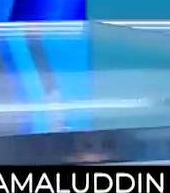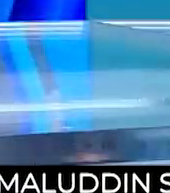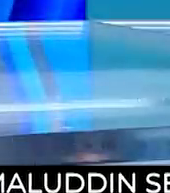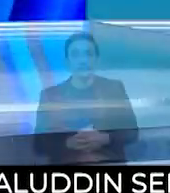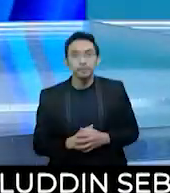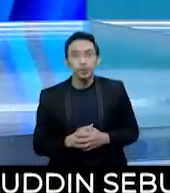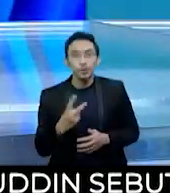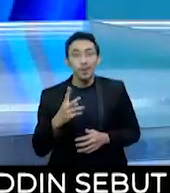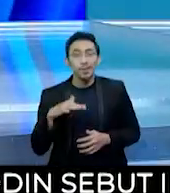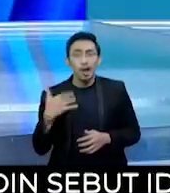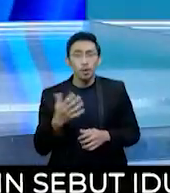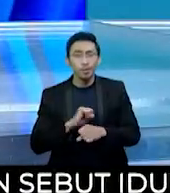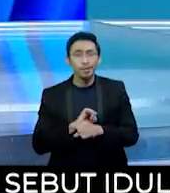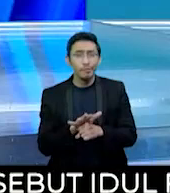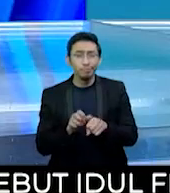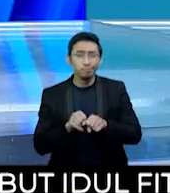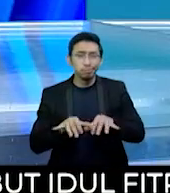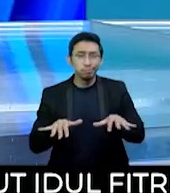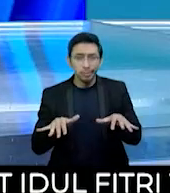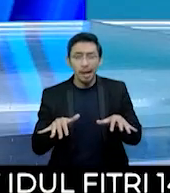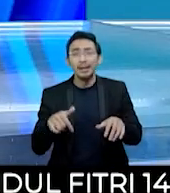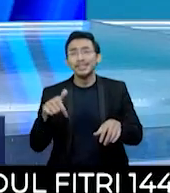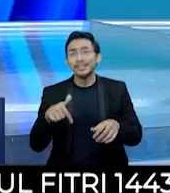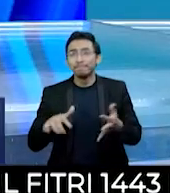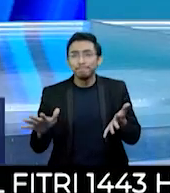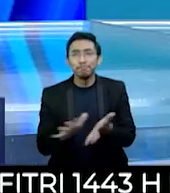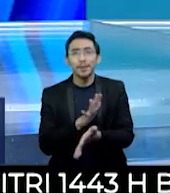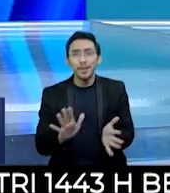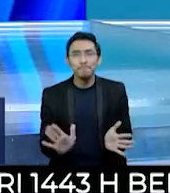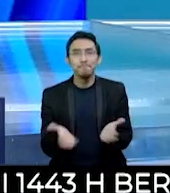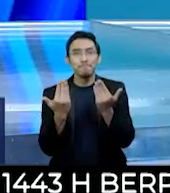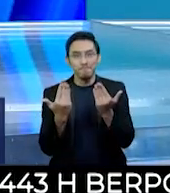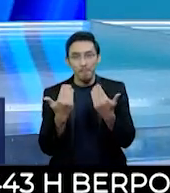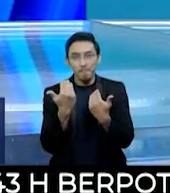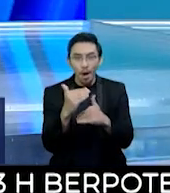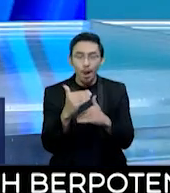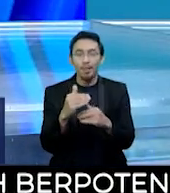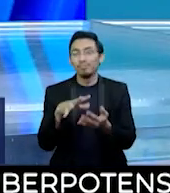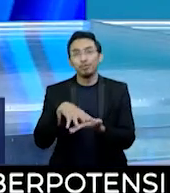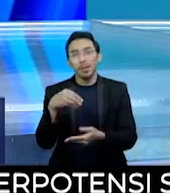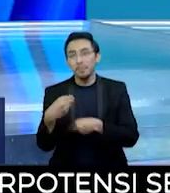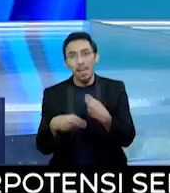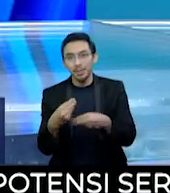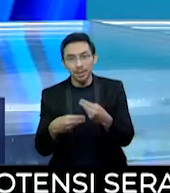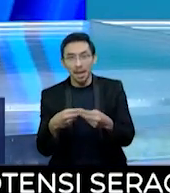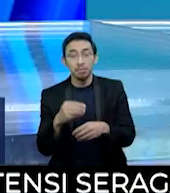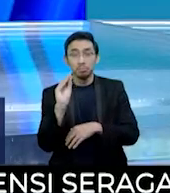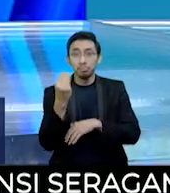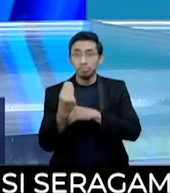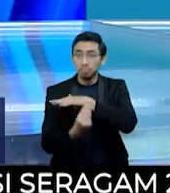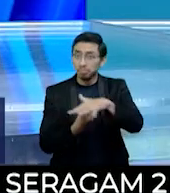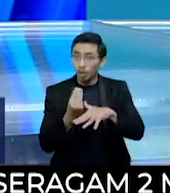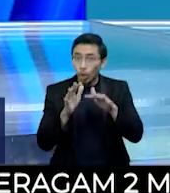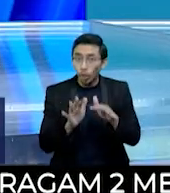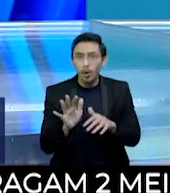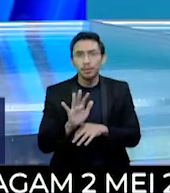Kembali di Seputar iNews, yang pemirsa 2 tahun terdampak pandemi, Hari Raya Lebaran menjadi momen bangkitnya kembali mal dan pusat perbelanjaan. Tak